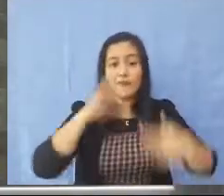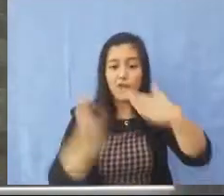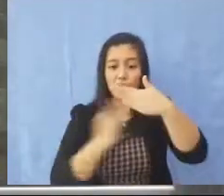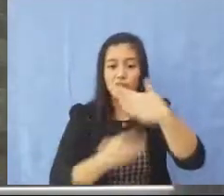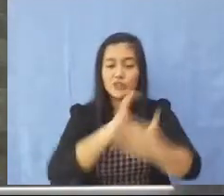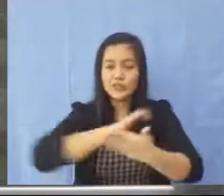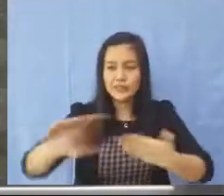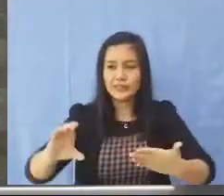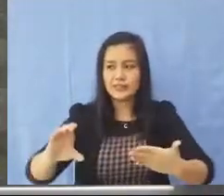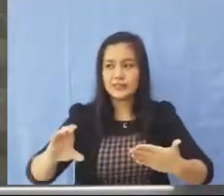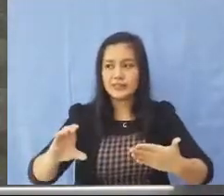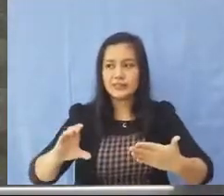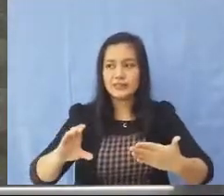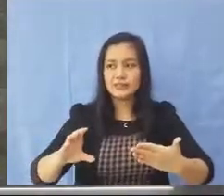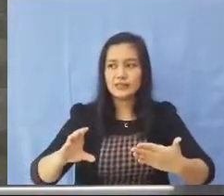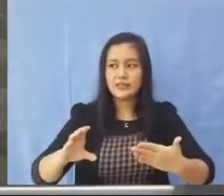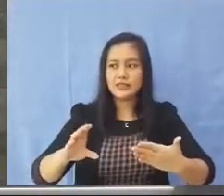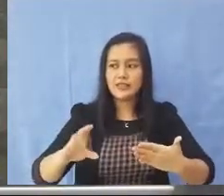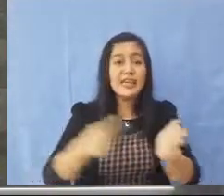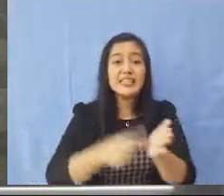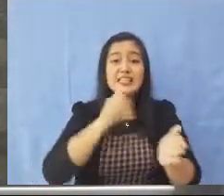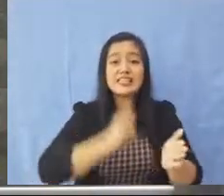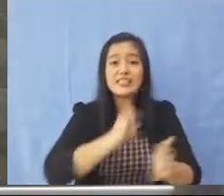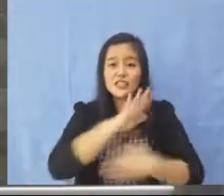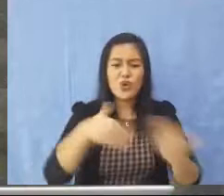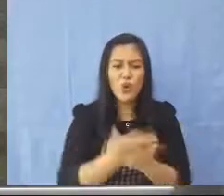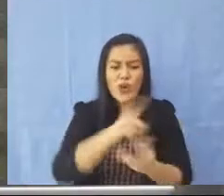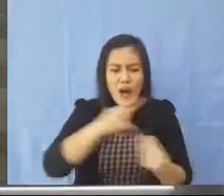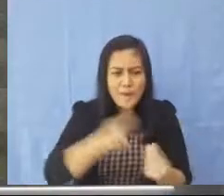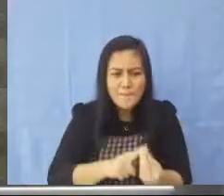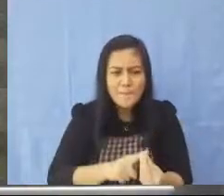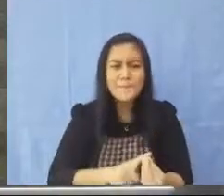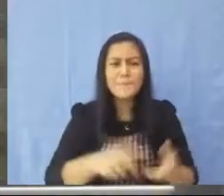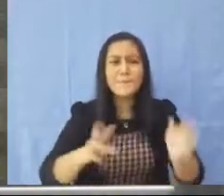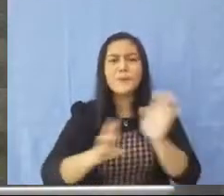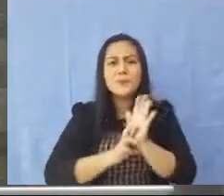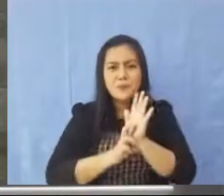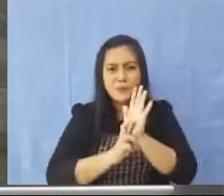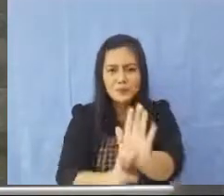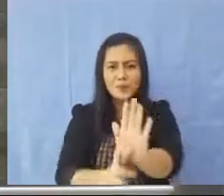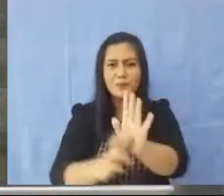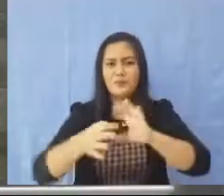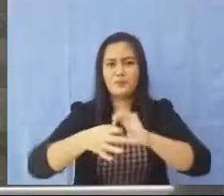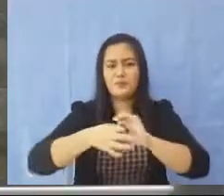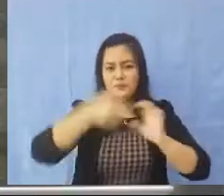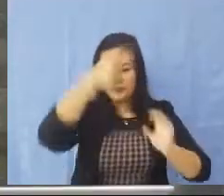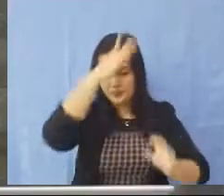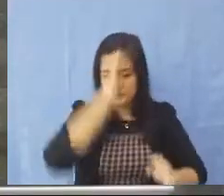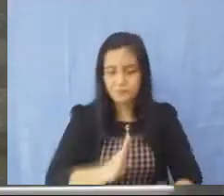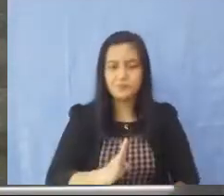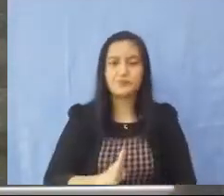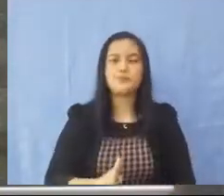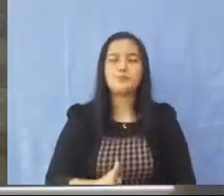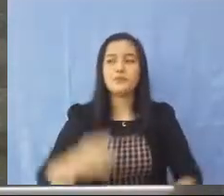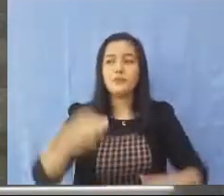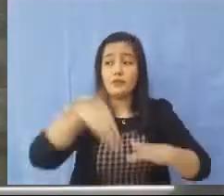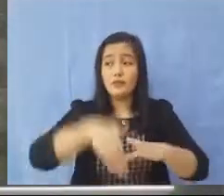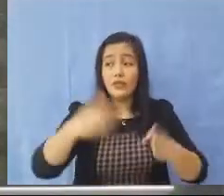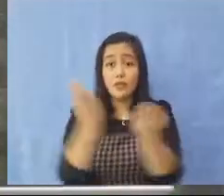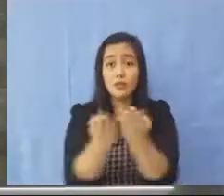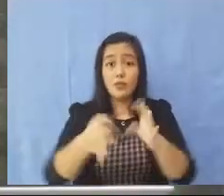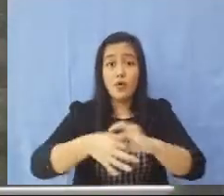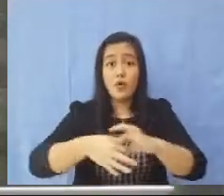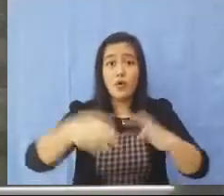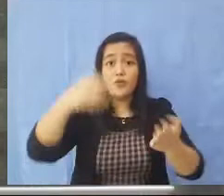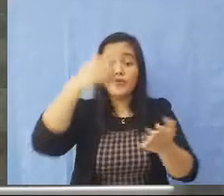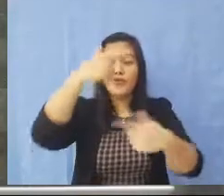yung panimulang pagpapakilala kung sino ang Diyos. Kaya importante na maintindihan po natin yan. Ito po sasabihin